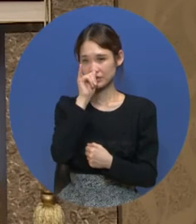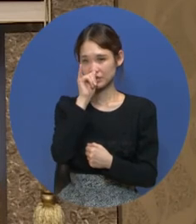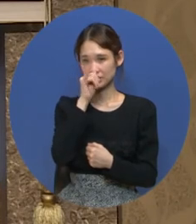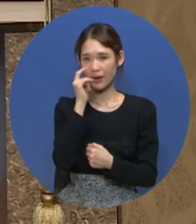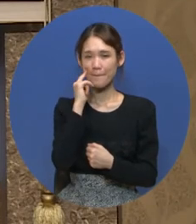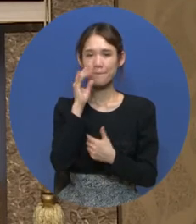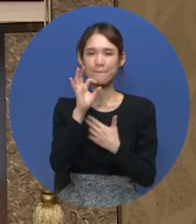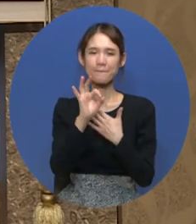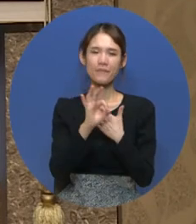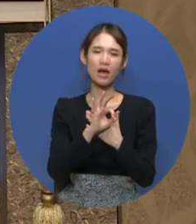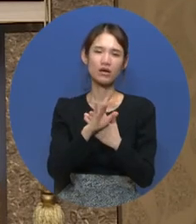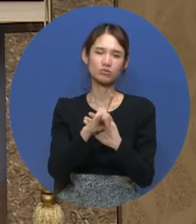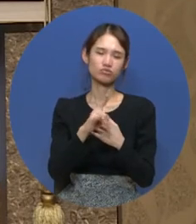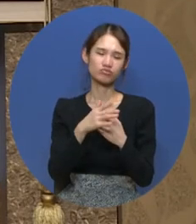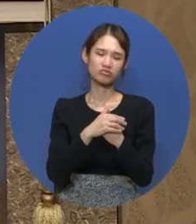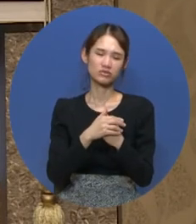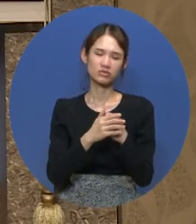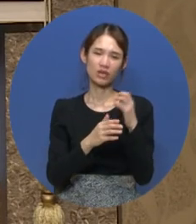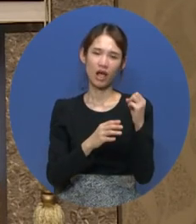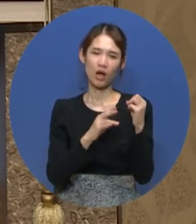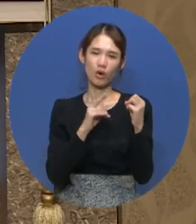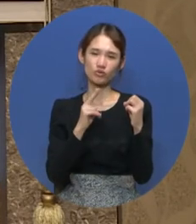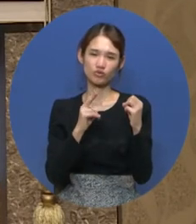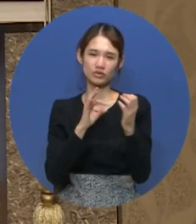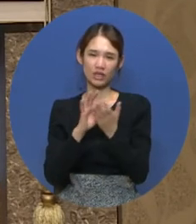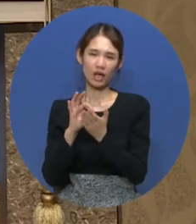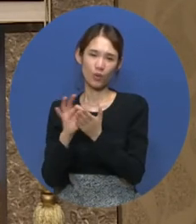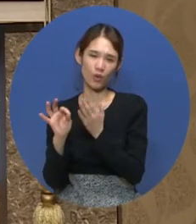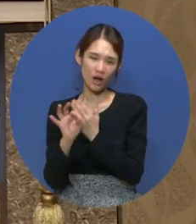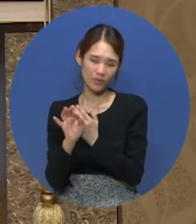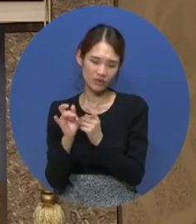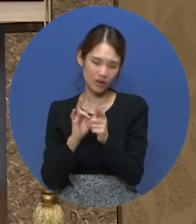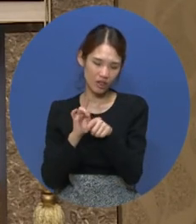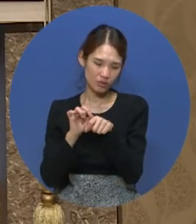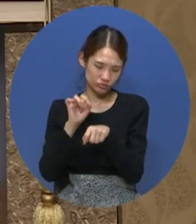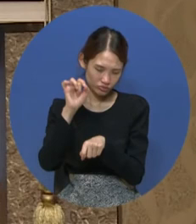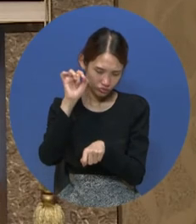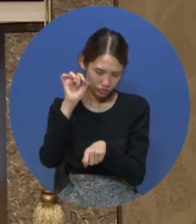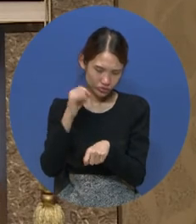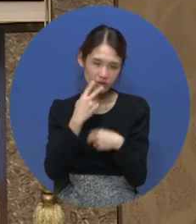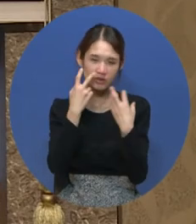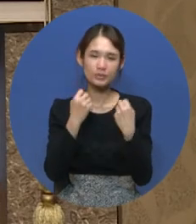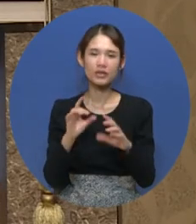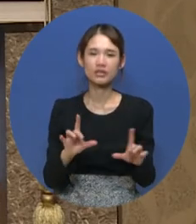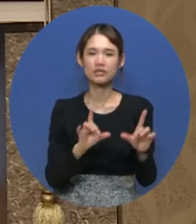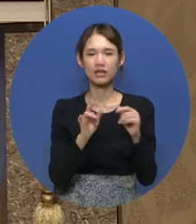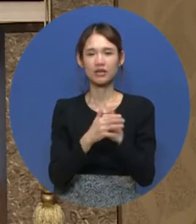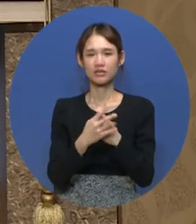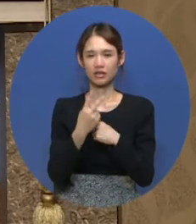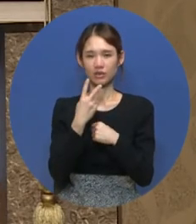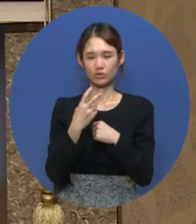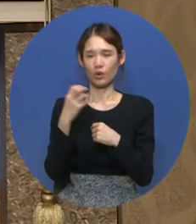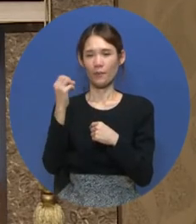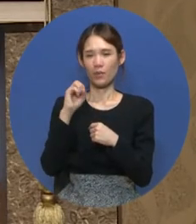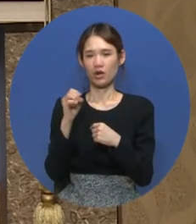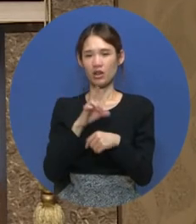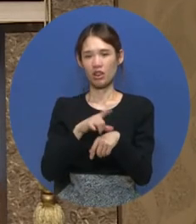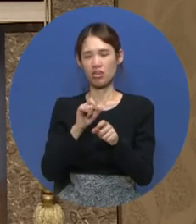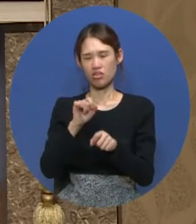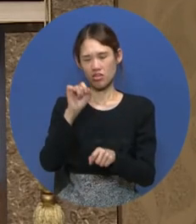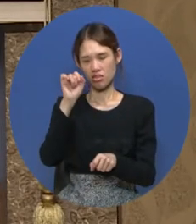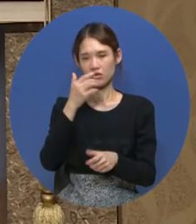만약에 2분들이 산소를 쓰면 얼만큼 더 오래 사느냐 하는 생존율이 있는데 생존율에 굉장히 길어 졌습니다 어